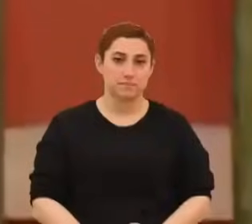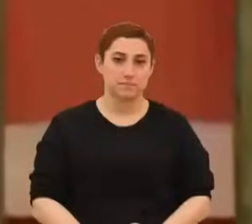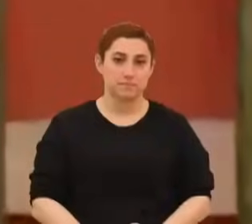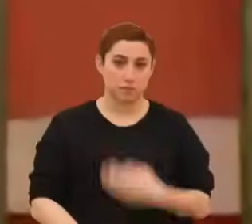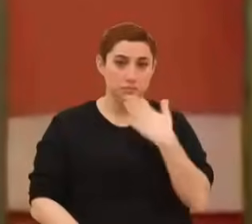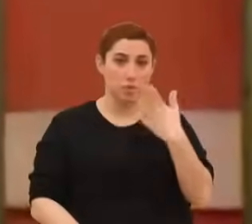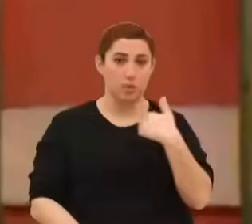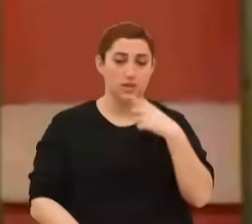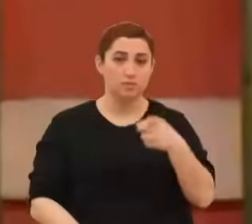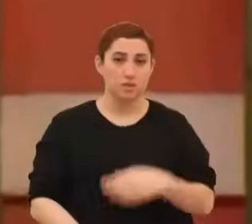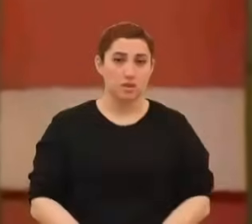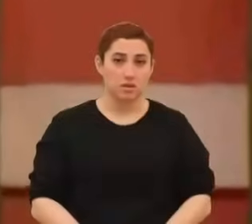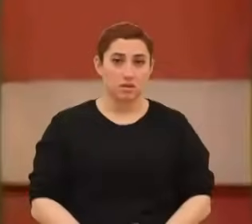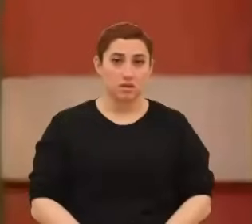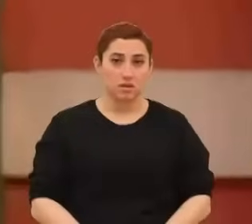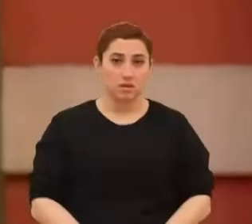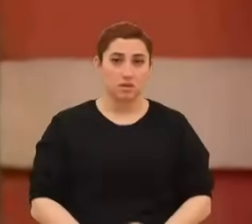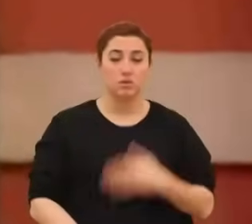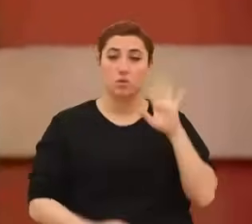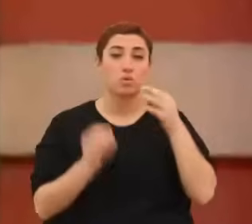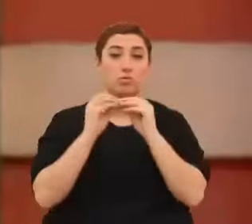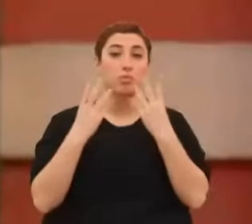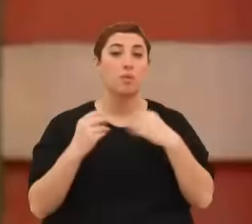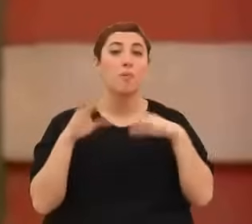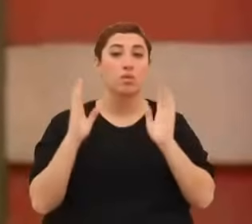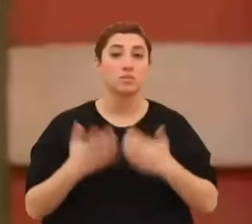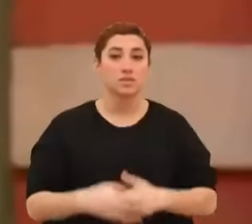Söyleyeyim sana. Sonra problem olmaz.